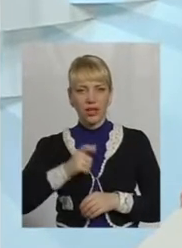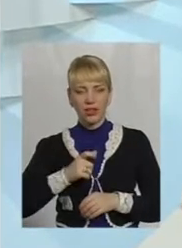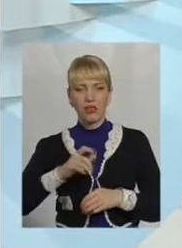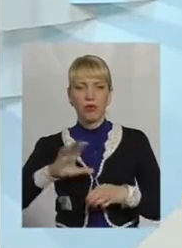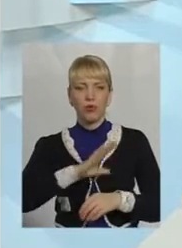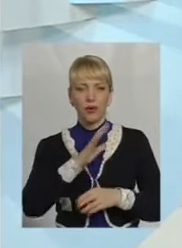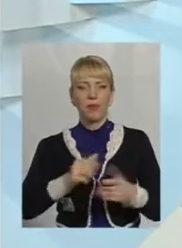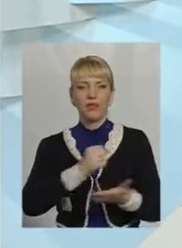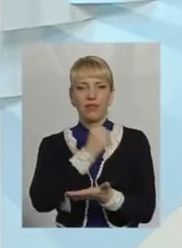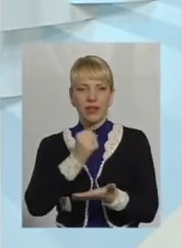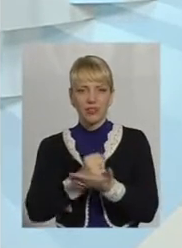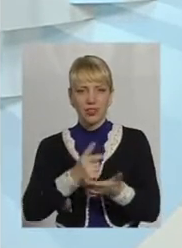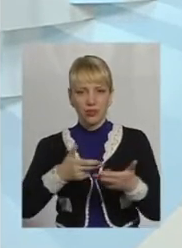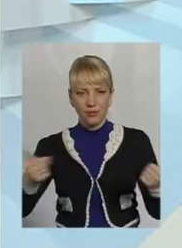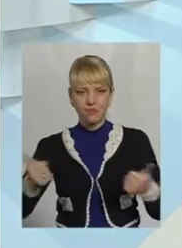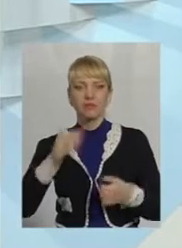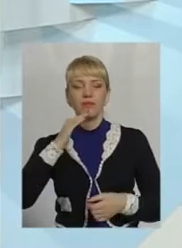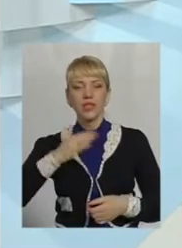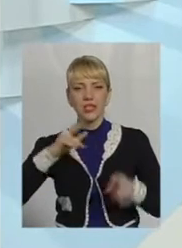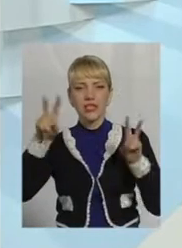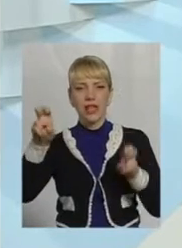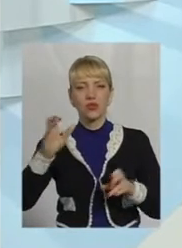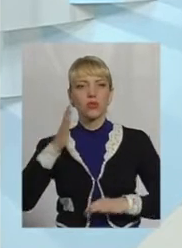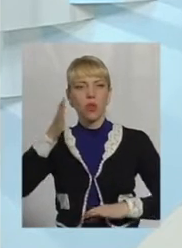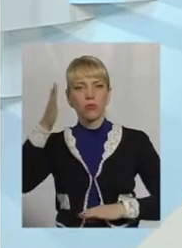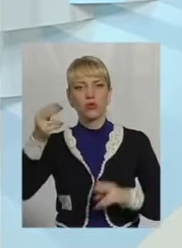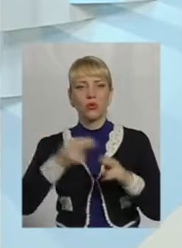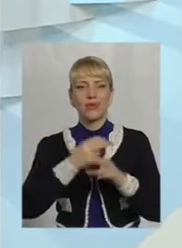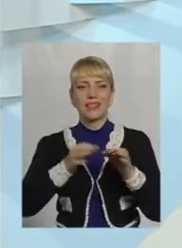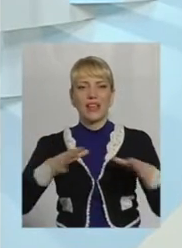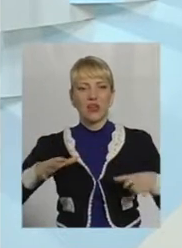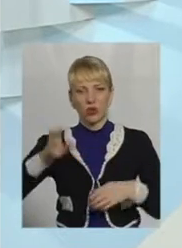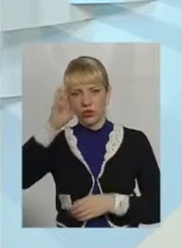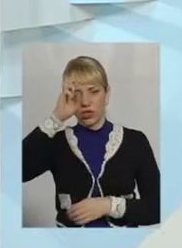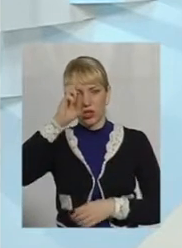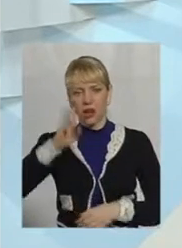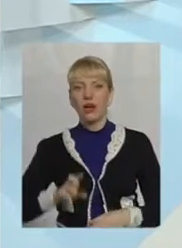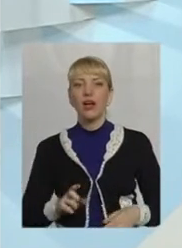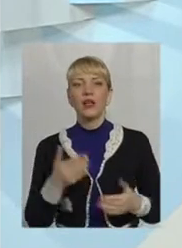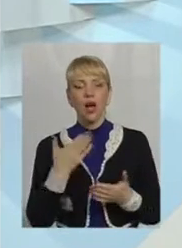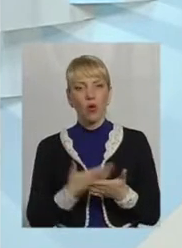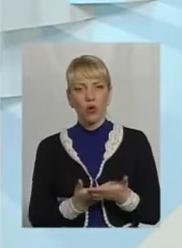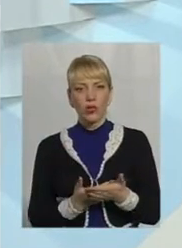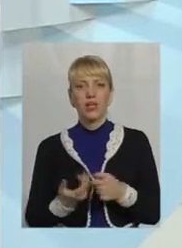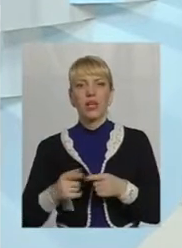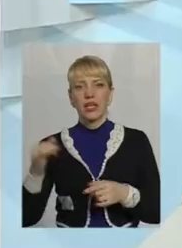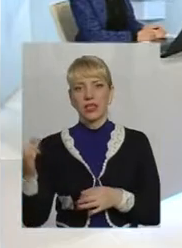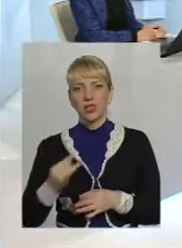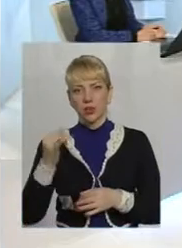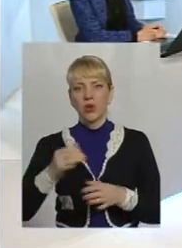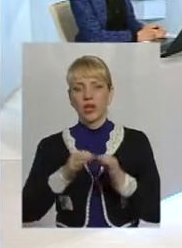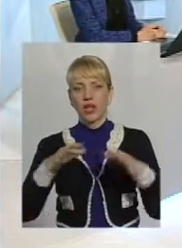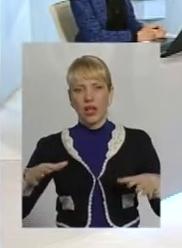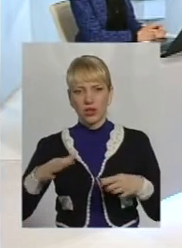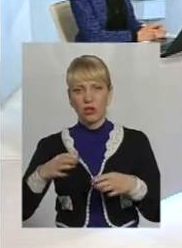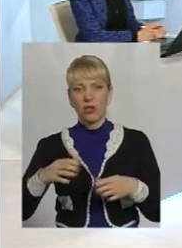було підтверджено намір стати в майбутньому без'ядерною державою. Так от, історія ядерного роззброєння